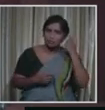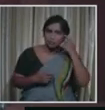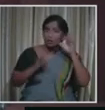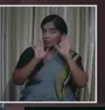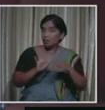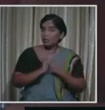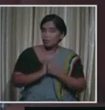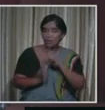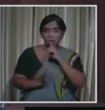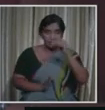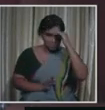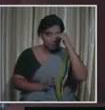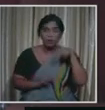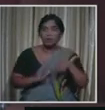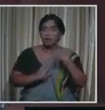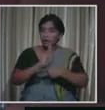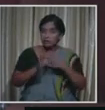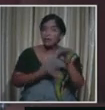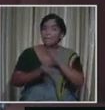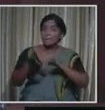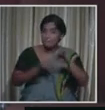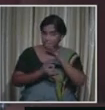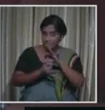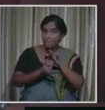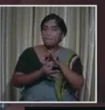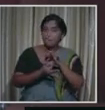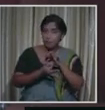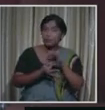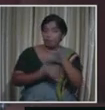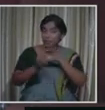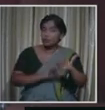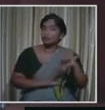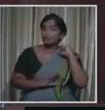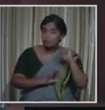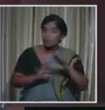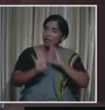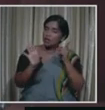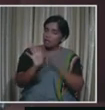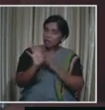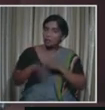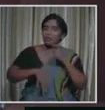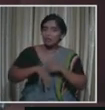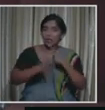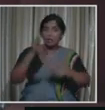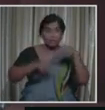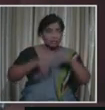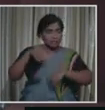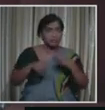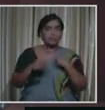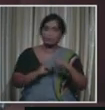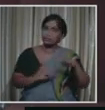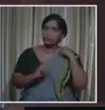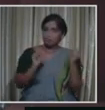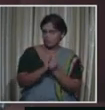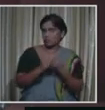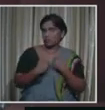niyoja kata naik tu mani. Mereka te pejatan terbaik. Venuin, pejabat antara ada sakti mat kerja ini memang velama, peni itu desa pan lebih apa? Sakti mat kerja desa